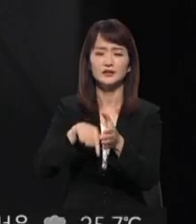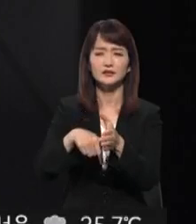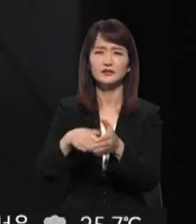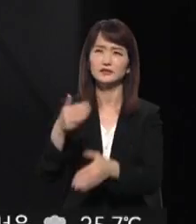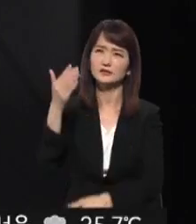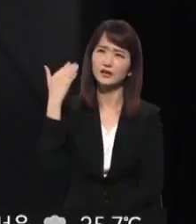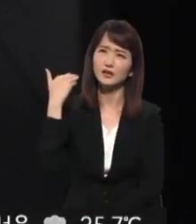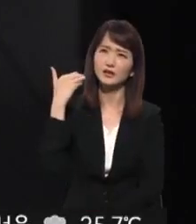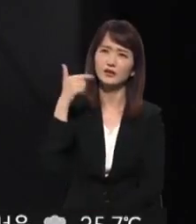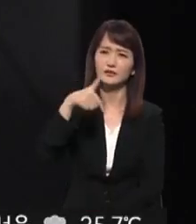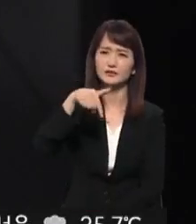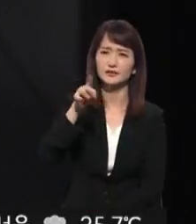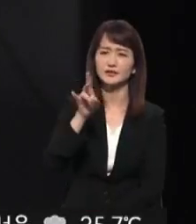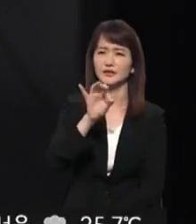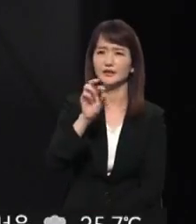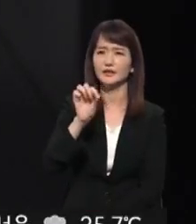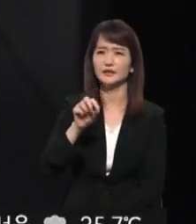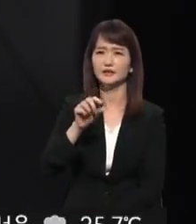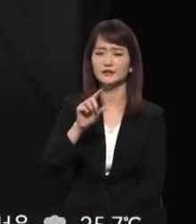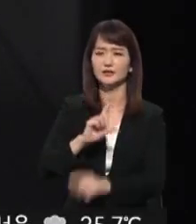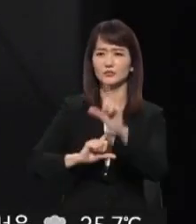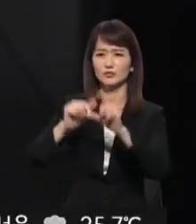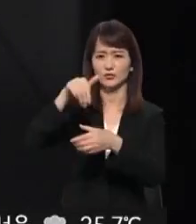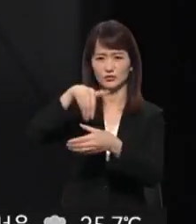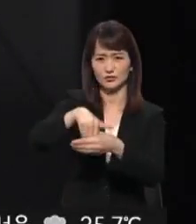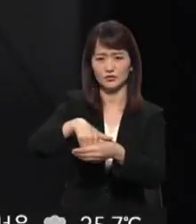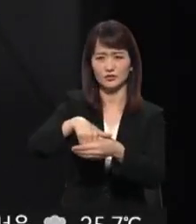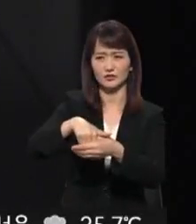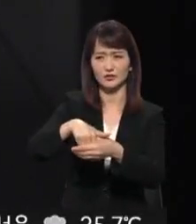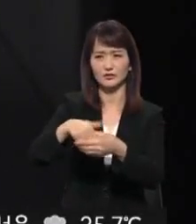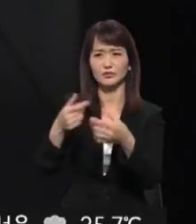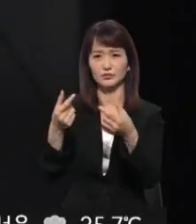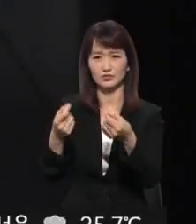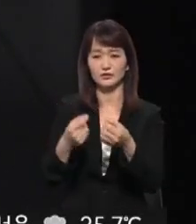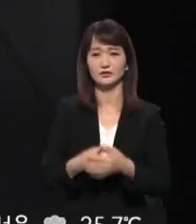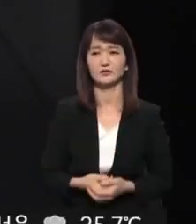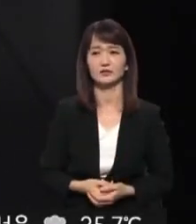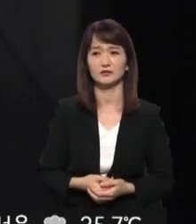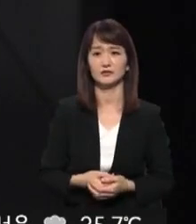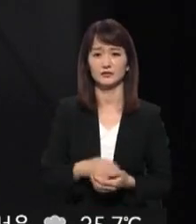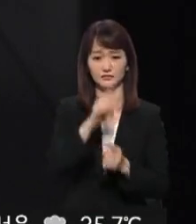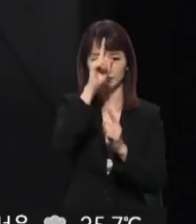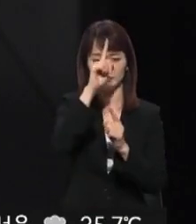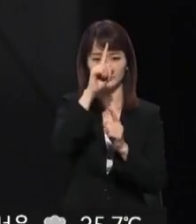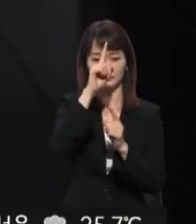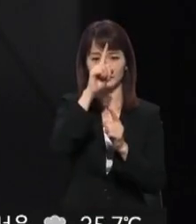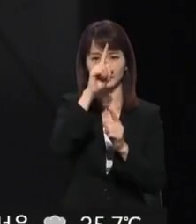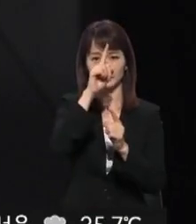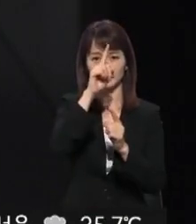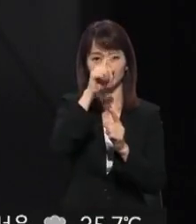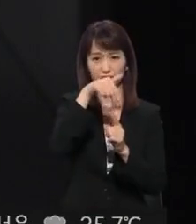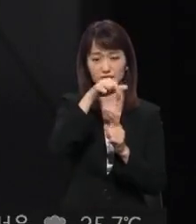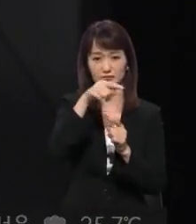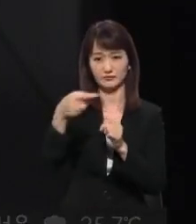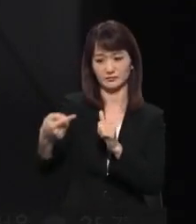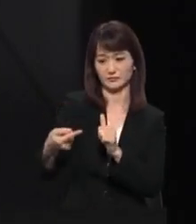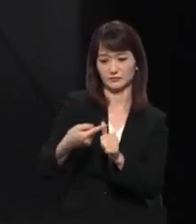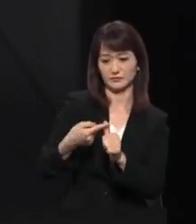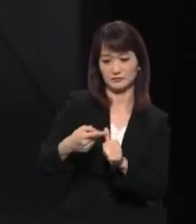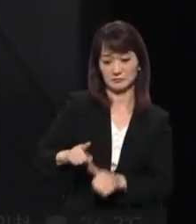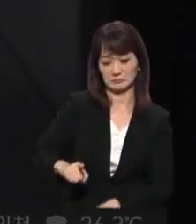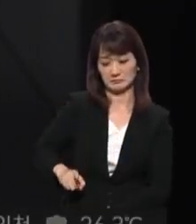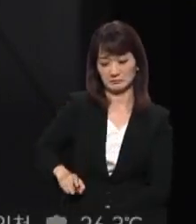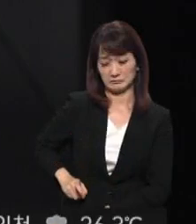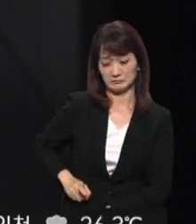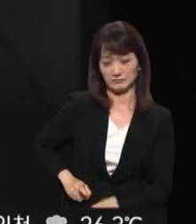계양 그 복을 선거 때도 그랬는데 비판 자들의 본인 대한 비판의 때론 저렇게 옹졸한 모습을 보이는 경우들이 있어요 그게